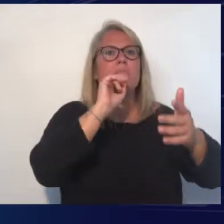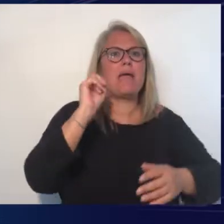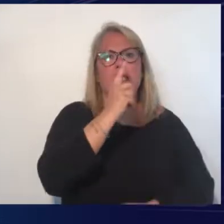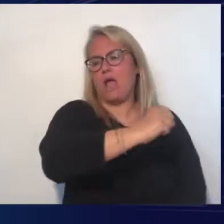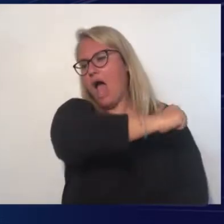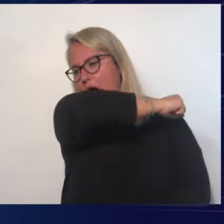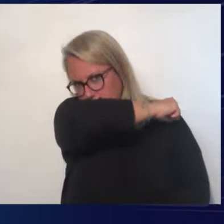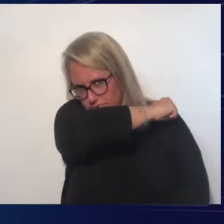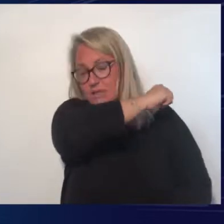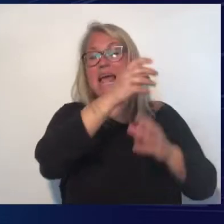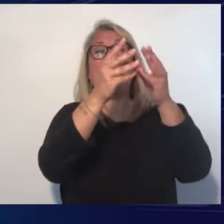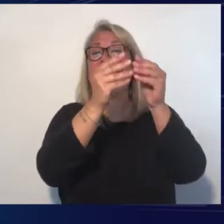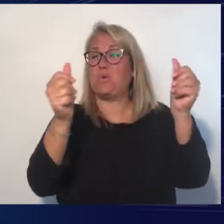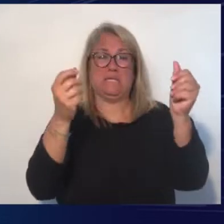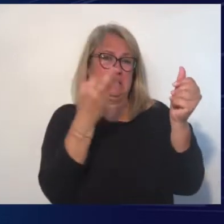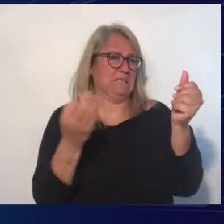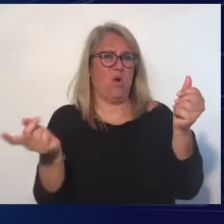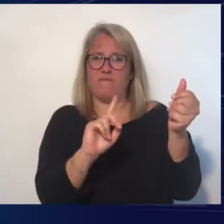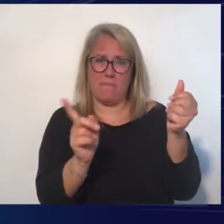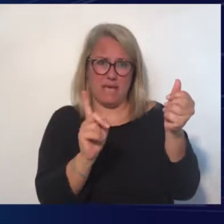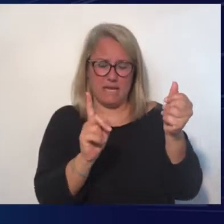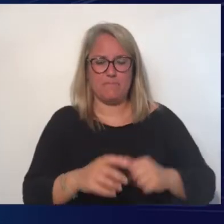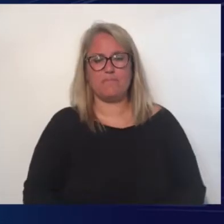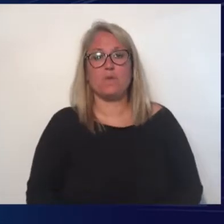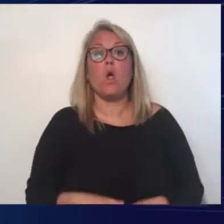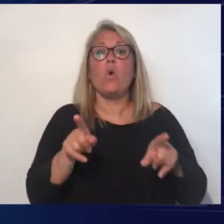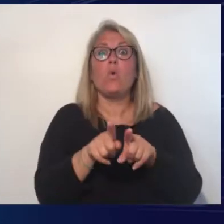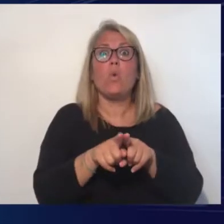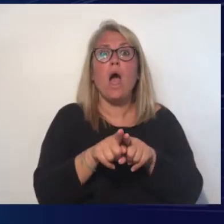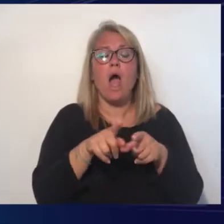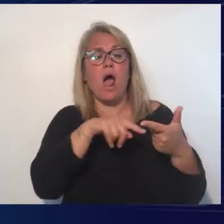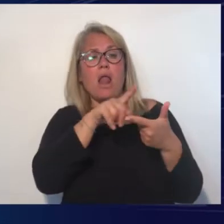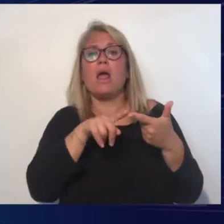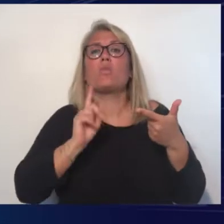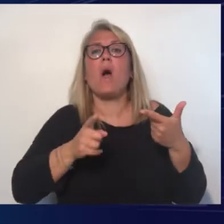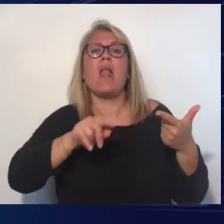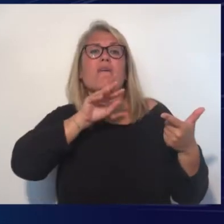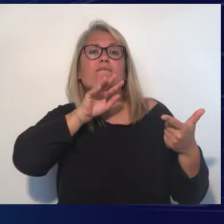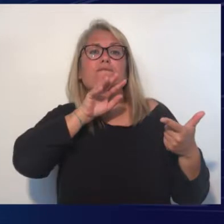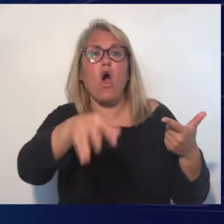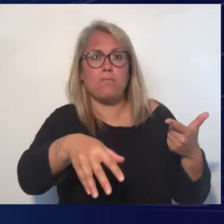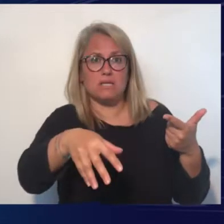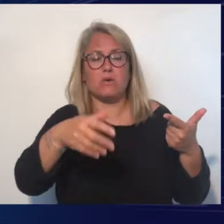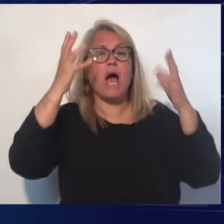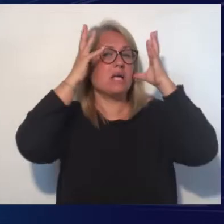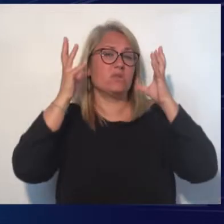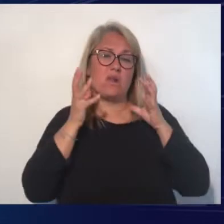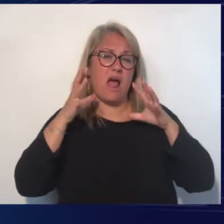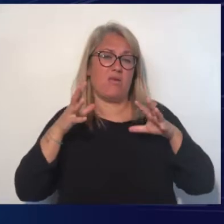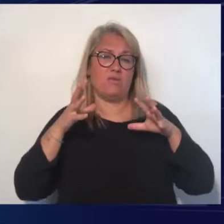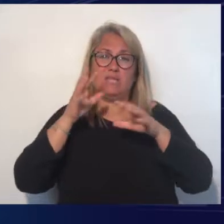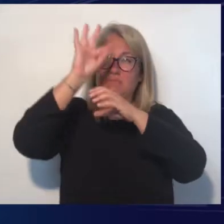spaziale. I liquidi ovviamente non fanno bene. La stessa cosa succede per il vomito. Siccome gli astronauti, appunto, proprio nel primo